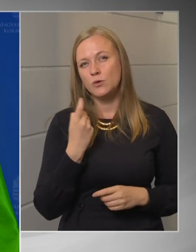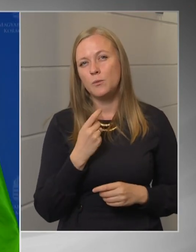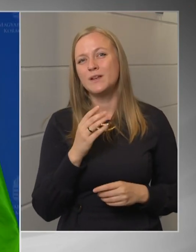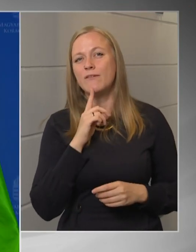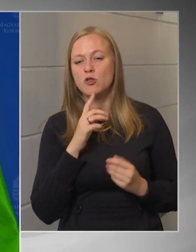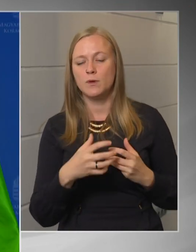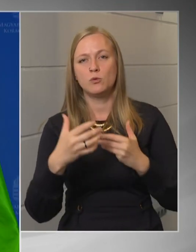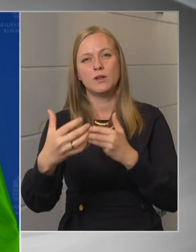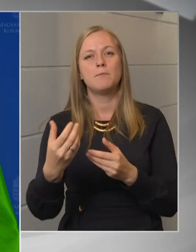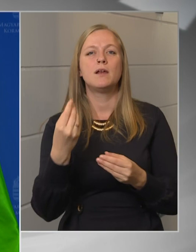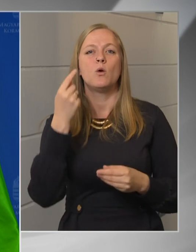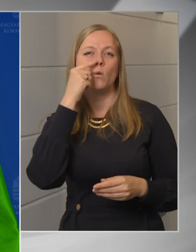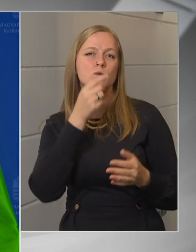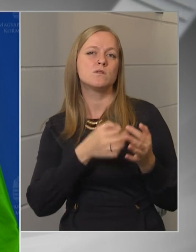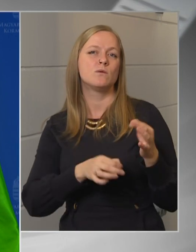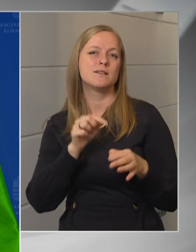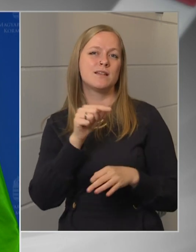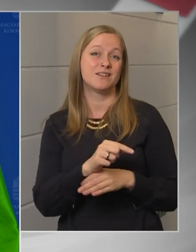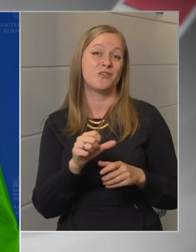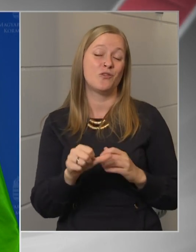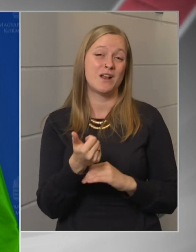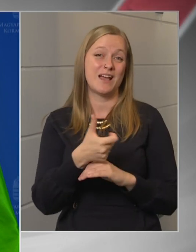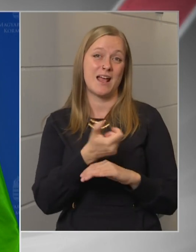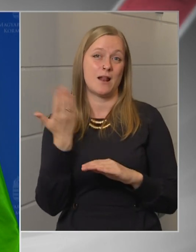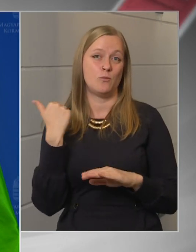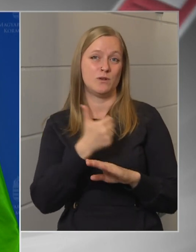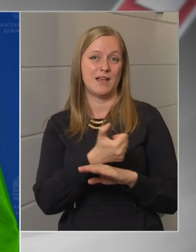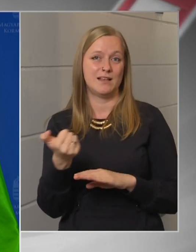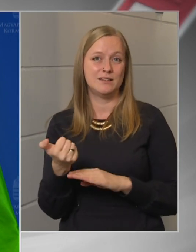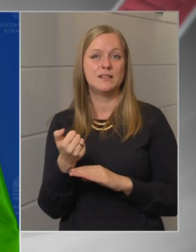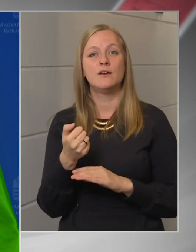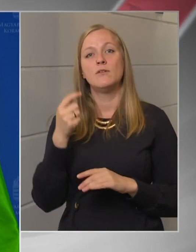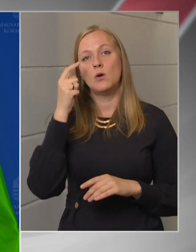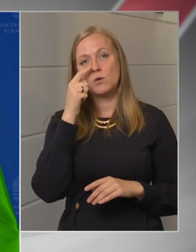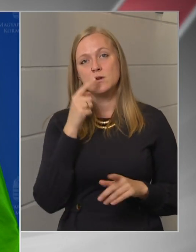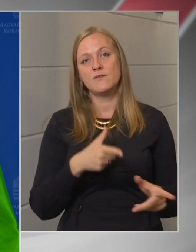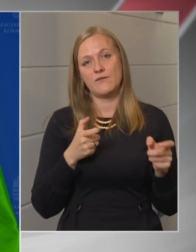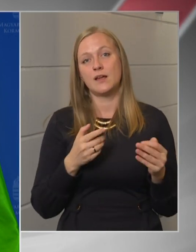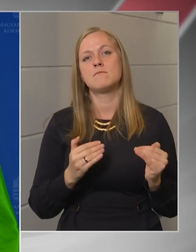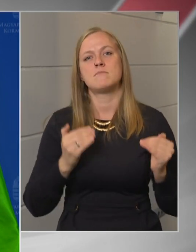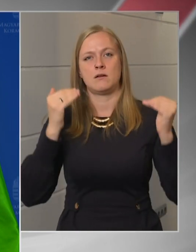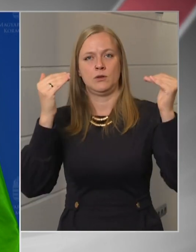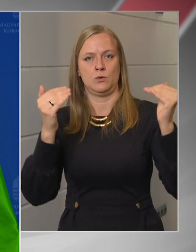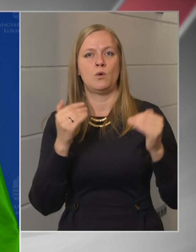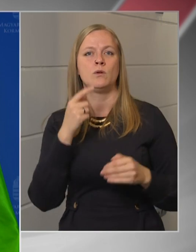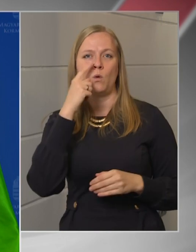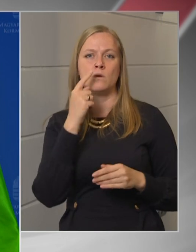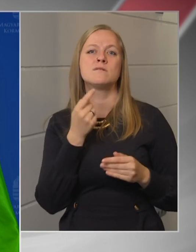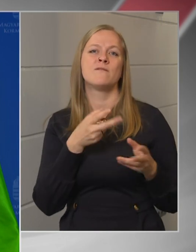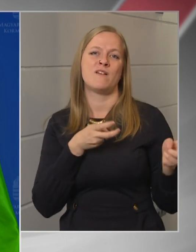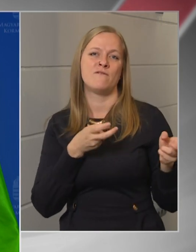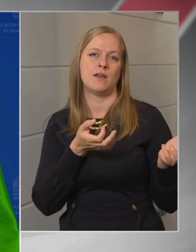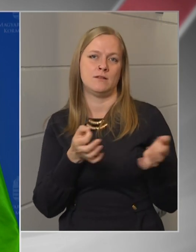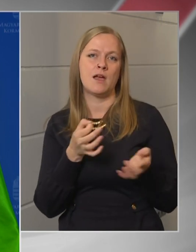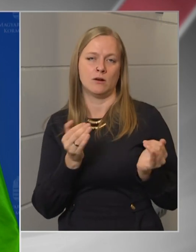háborút, mert azért Oroszországnak, főleg, hogy az elmúlt egy évben az orosz fegyverkezés is jelentősen megnőtt, és az orosz fegyvergyárak is